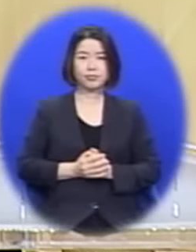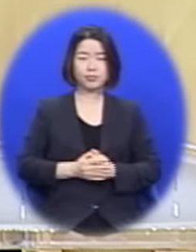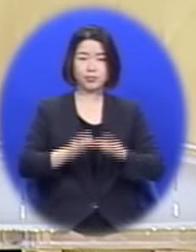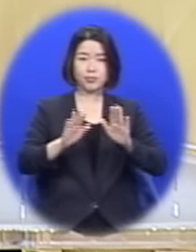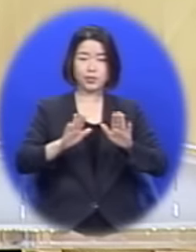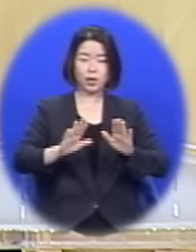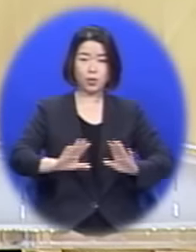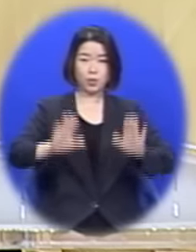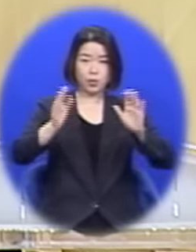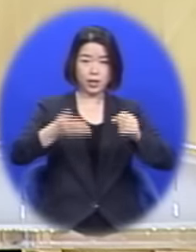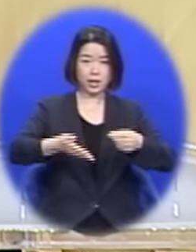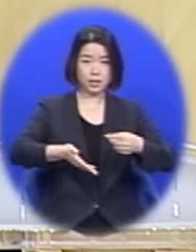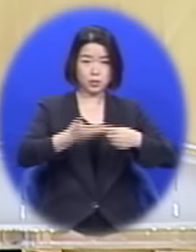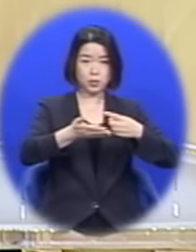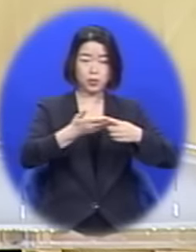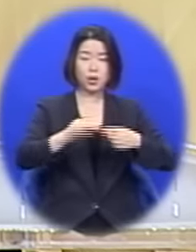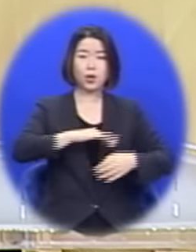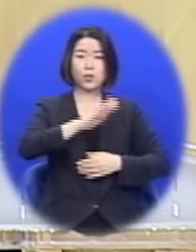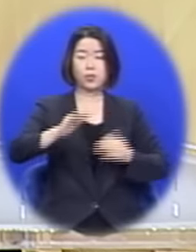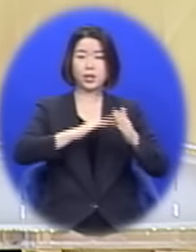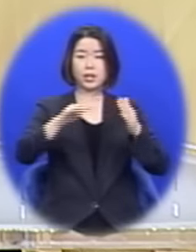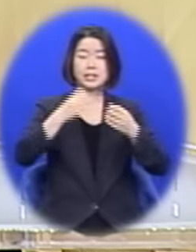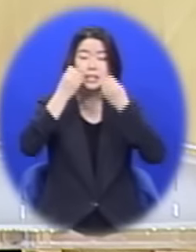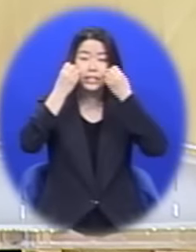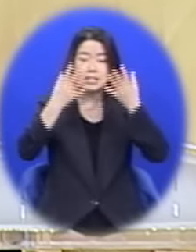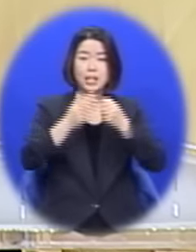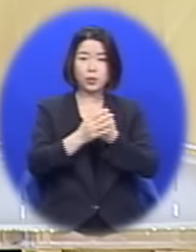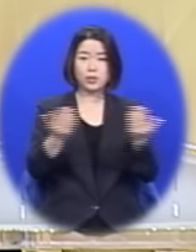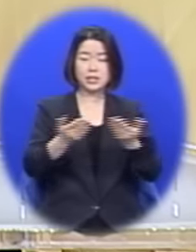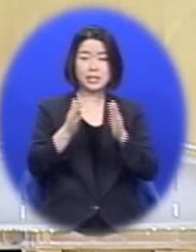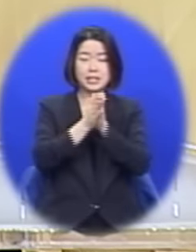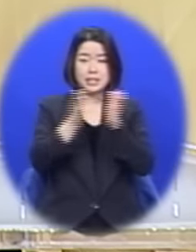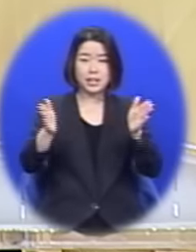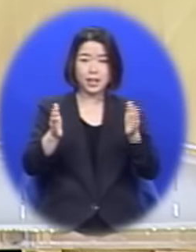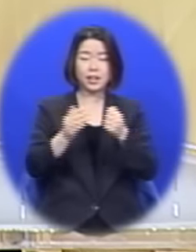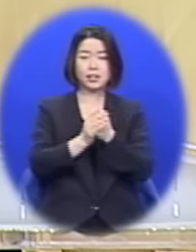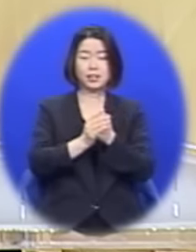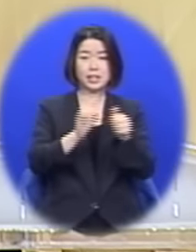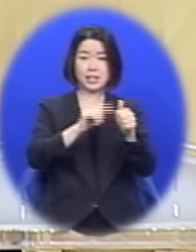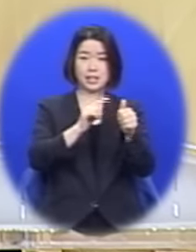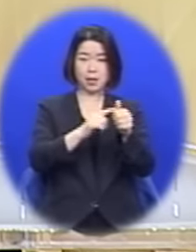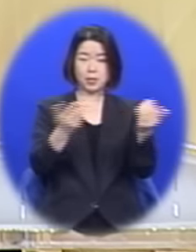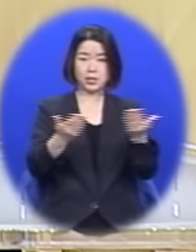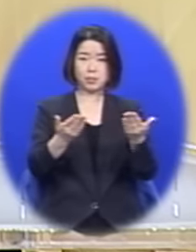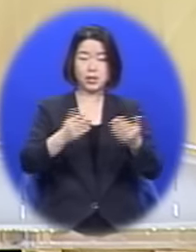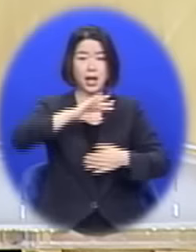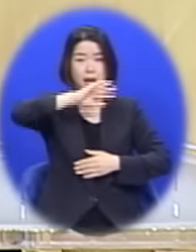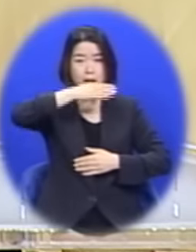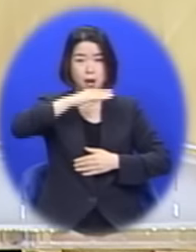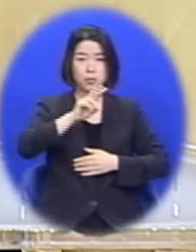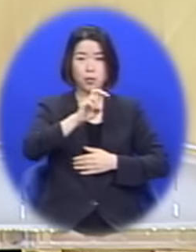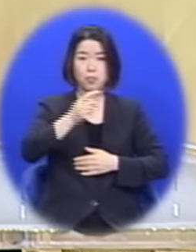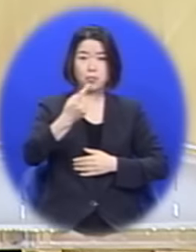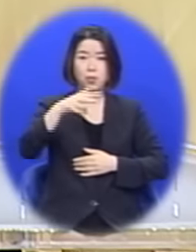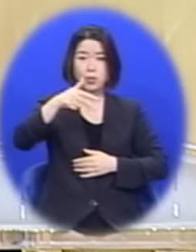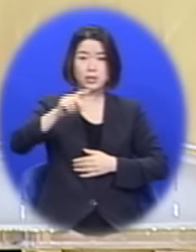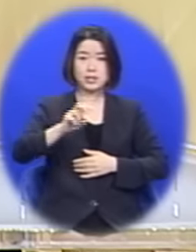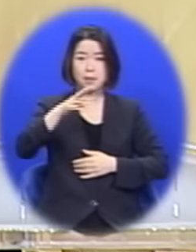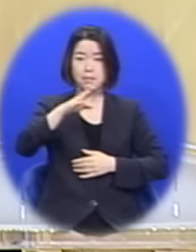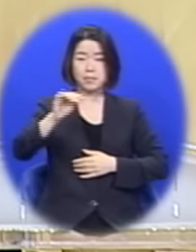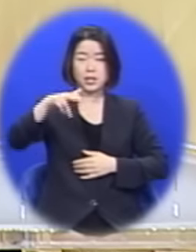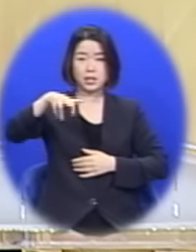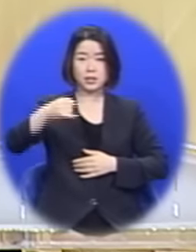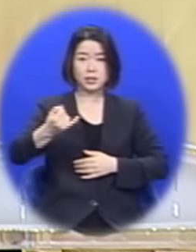올해 초 저희 가정은 새로운 일을 시작하는 남편의 일로 아프리카 모잠비크로 온 가족 모두 이민을 결단해야